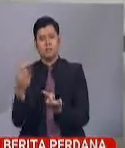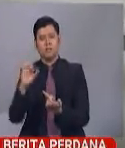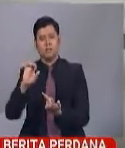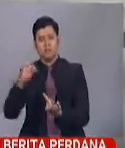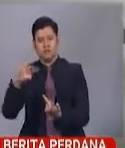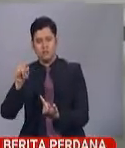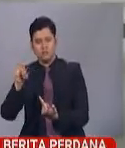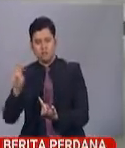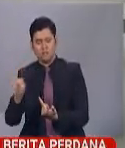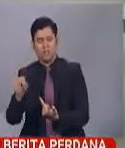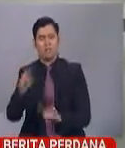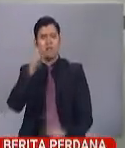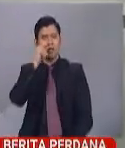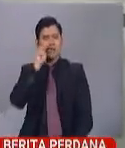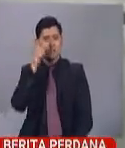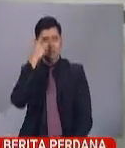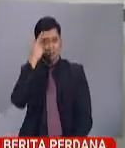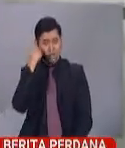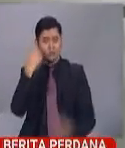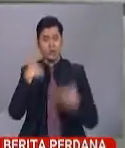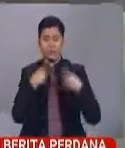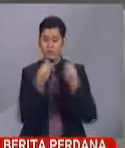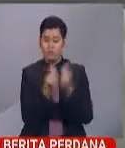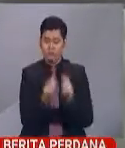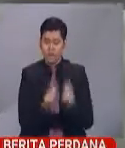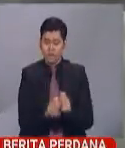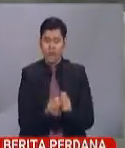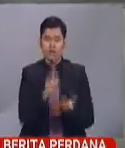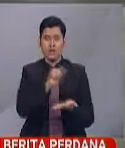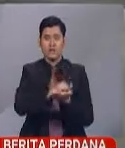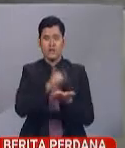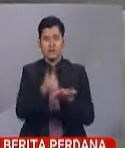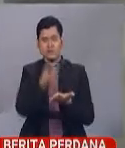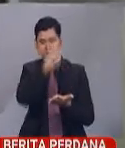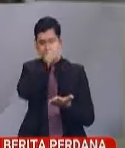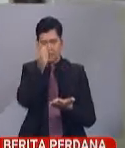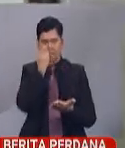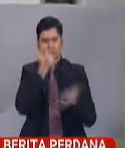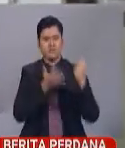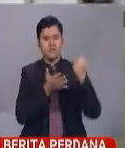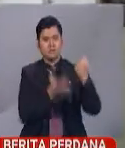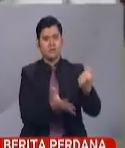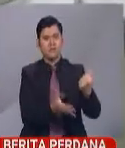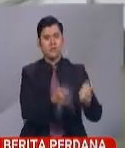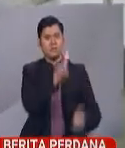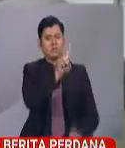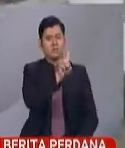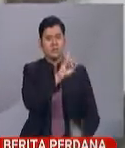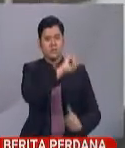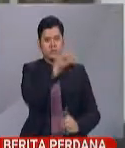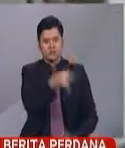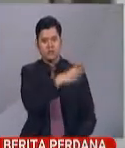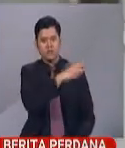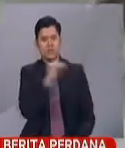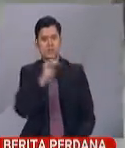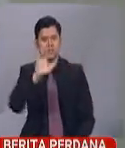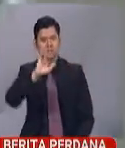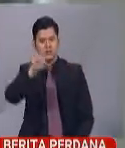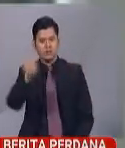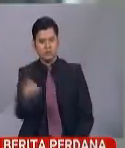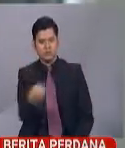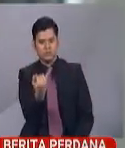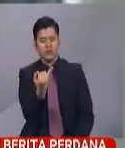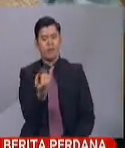didakwa Memang mengetahui Baki accountnya karena tahu jumlah dana 27000000 dan 5000000 lilit masuk kedalam account